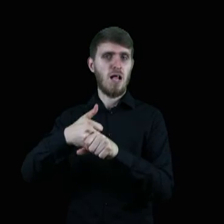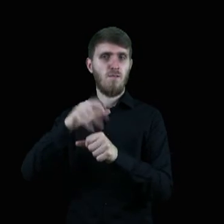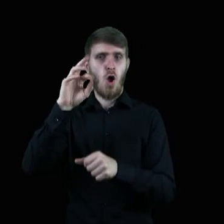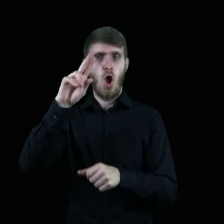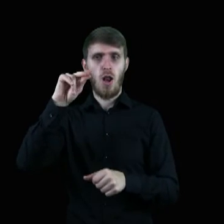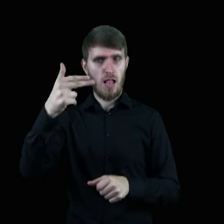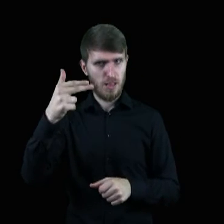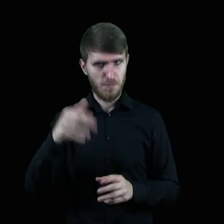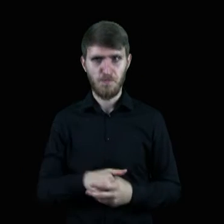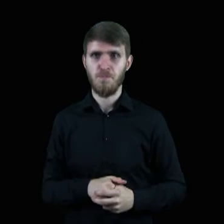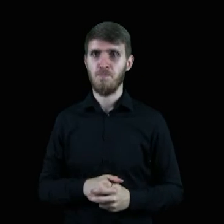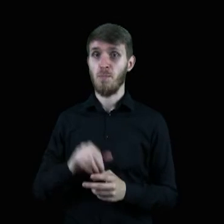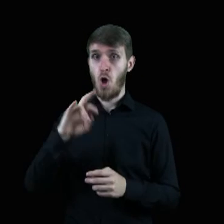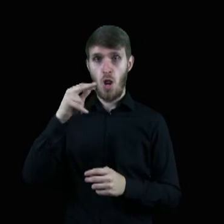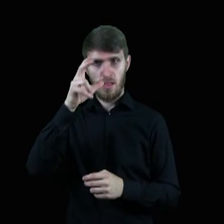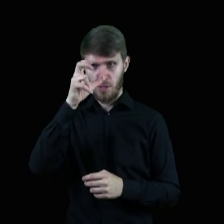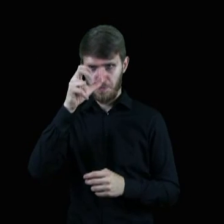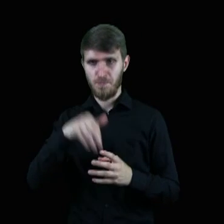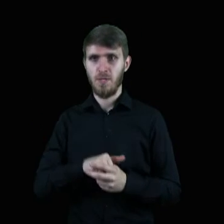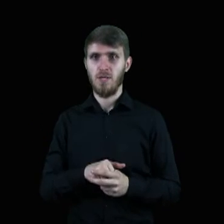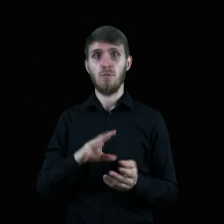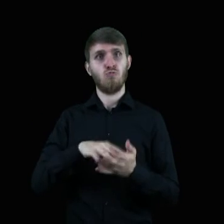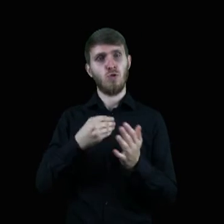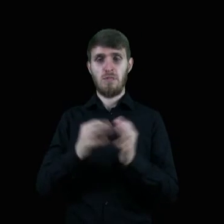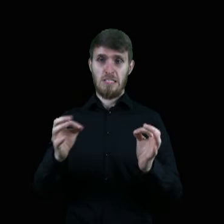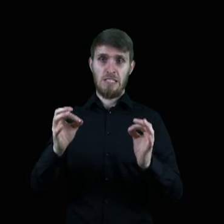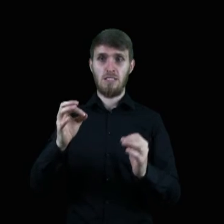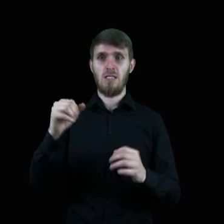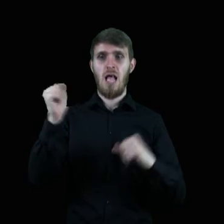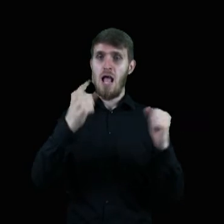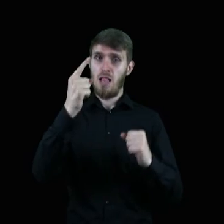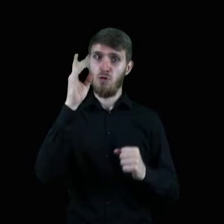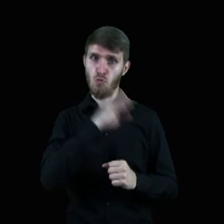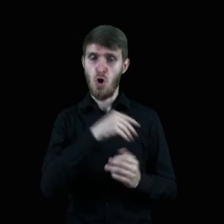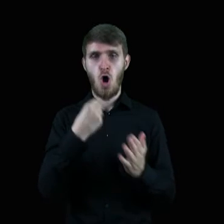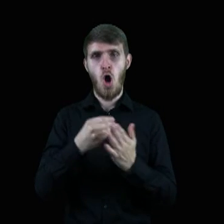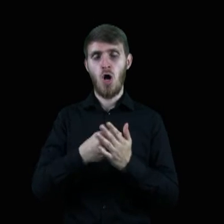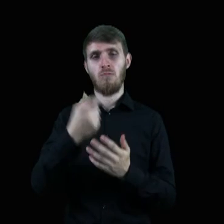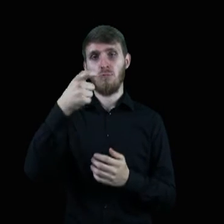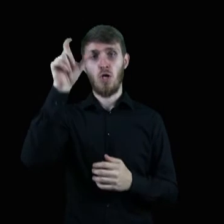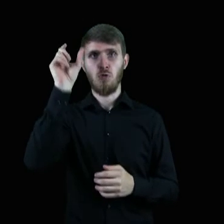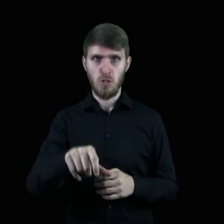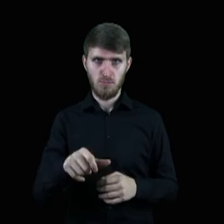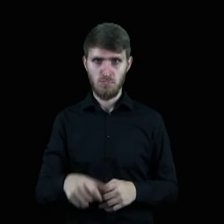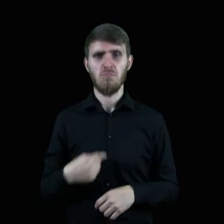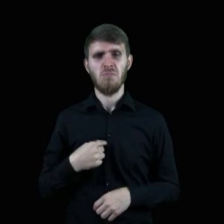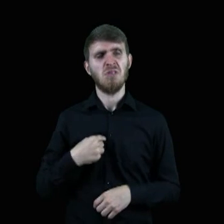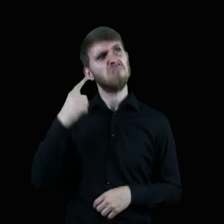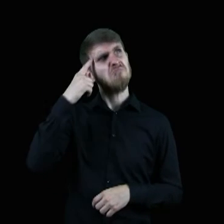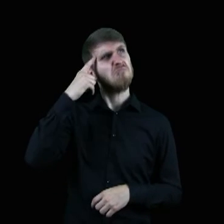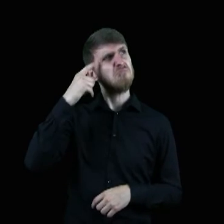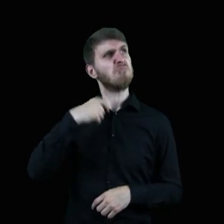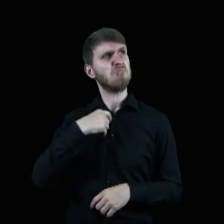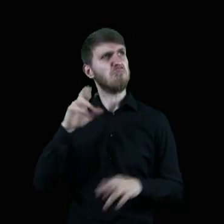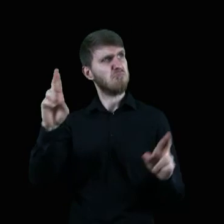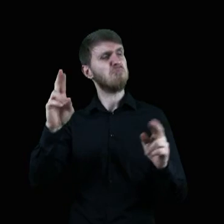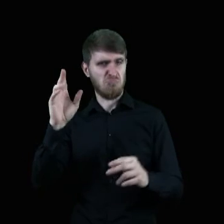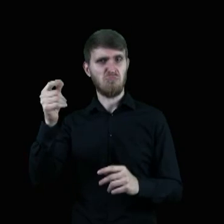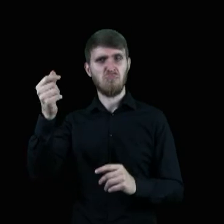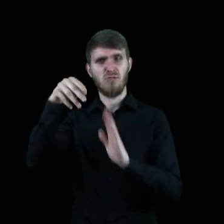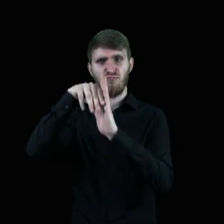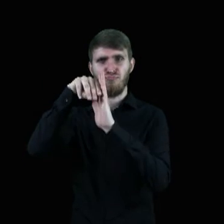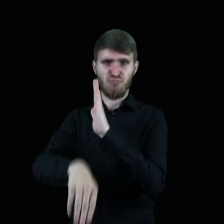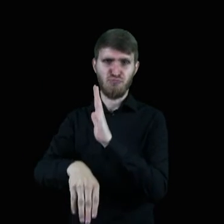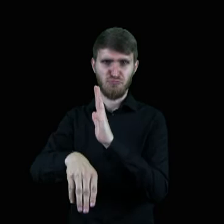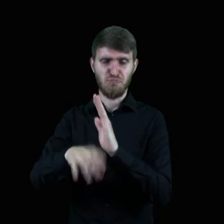że mam na oku akcję firmy PKN Orlen. I załóżmy, że dzisiejsza cena akcji czy